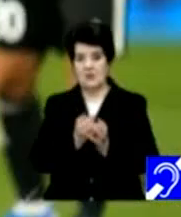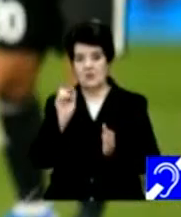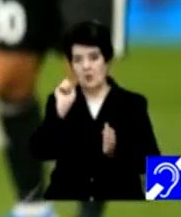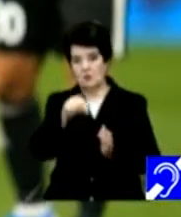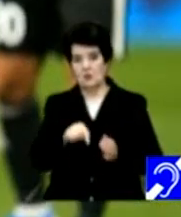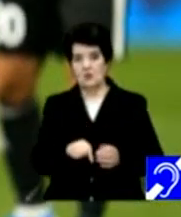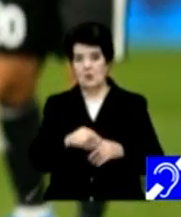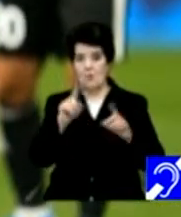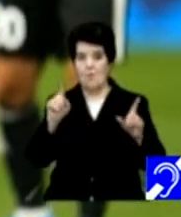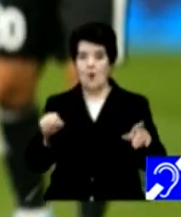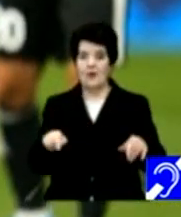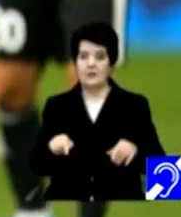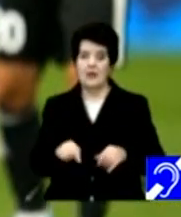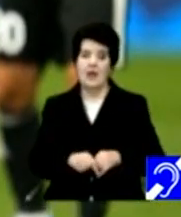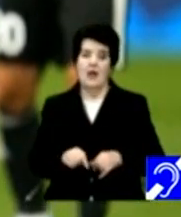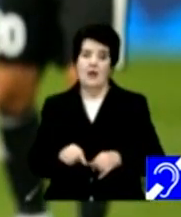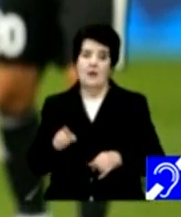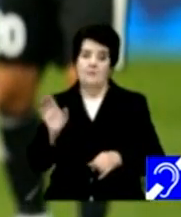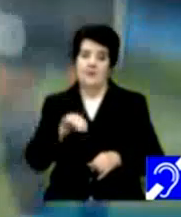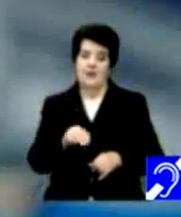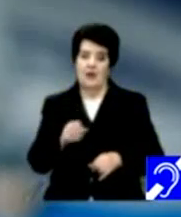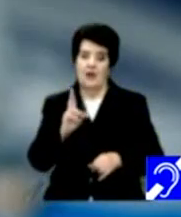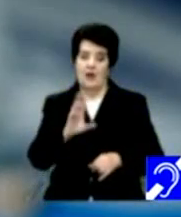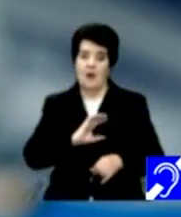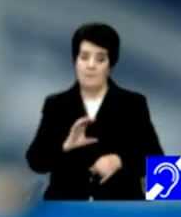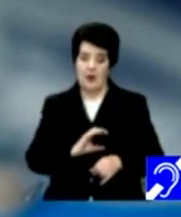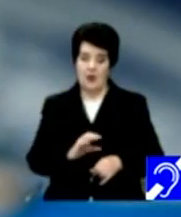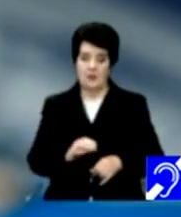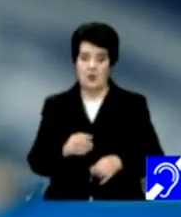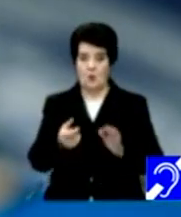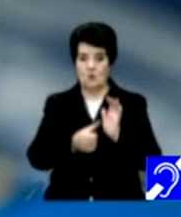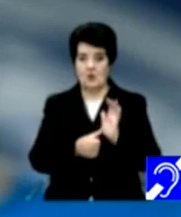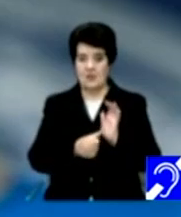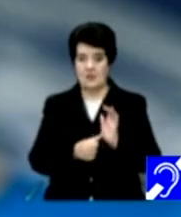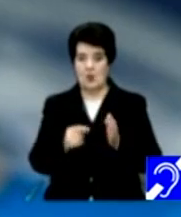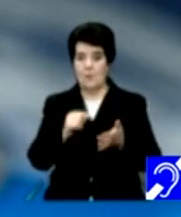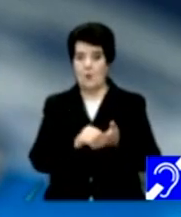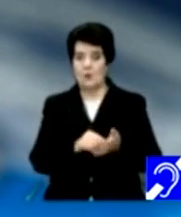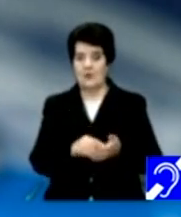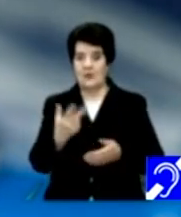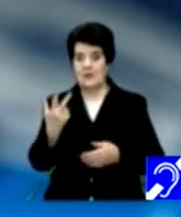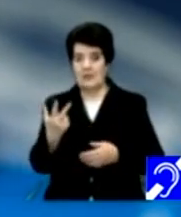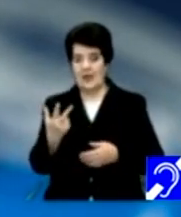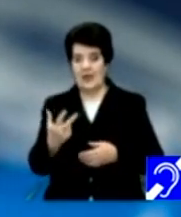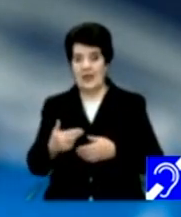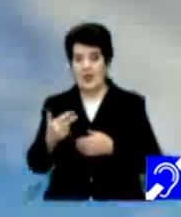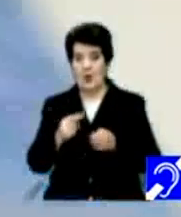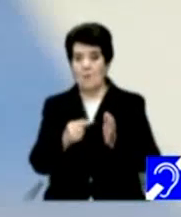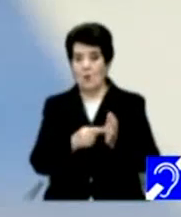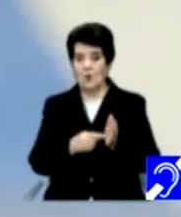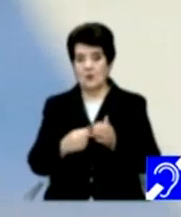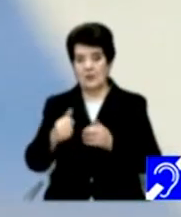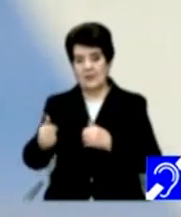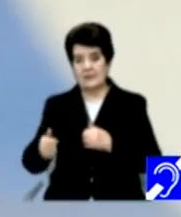După primele două etape, campioana Republicii Moldova este lider în grupa D cu 6 puncte, la 3 puncte distanță de madrileni. Este prima echipă